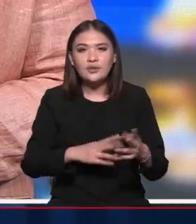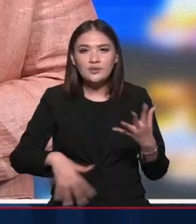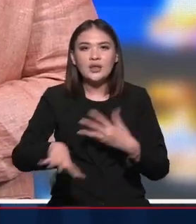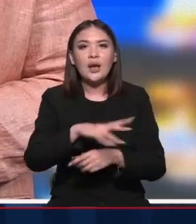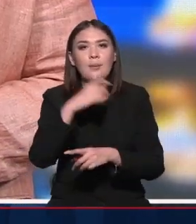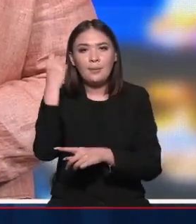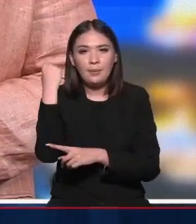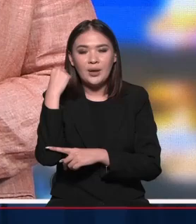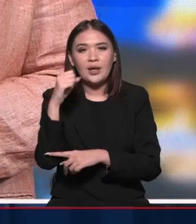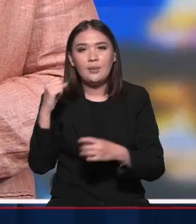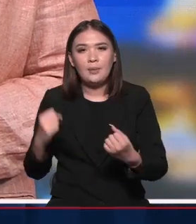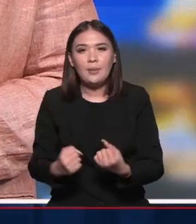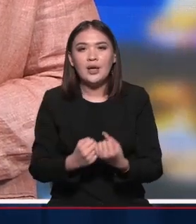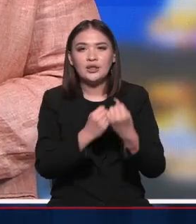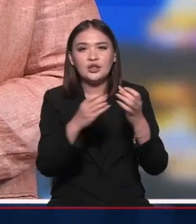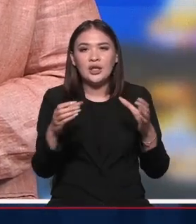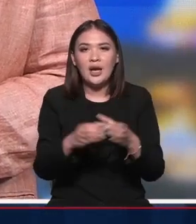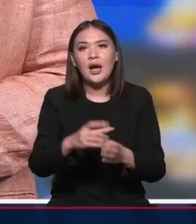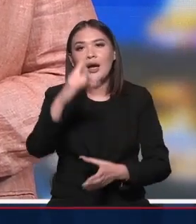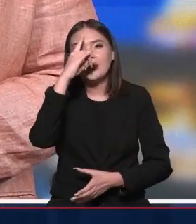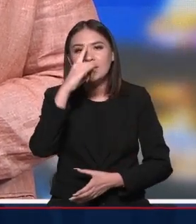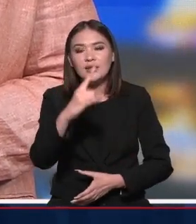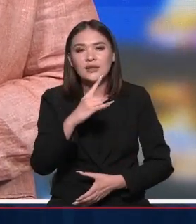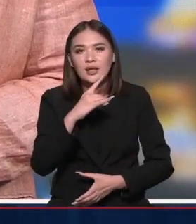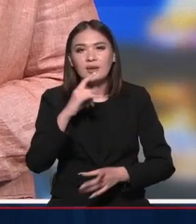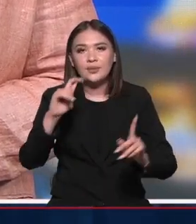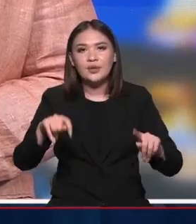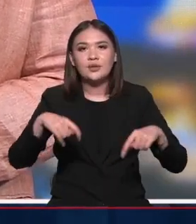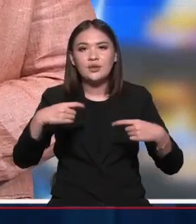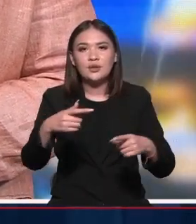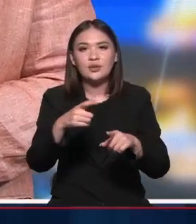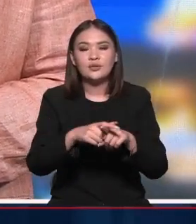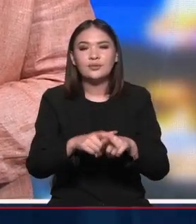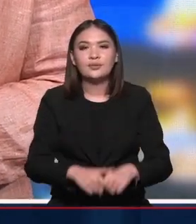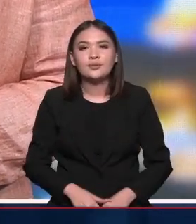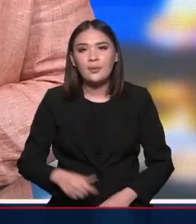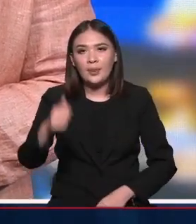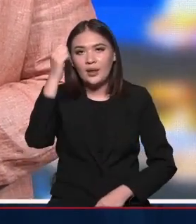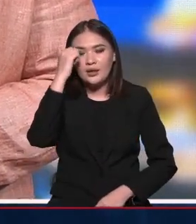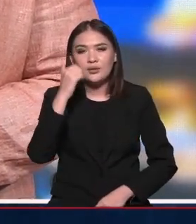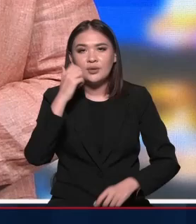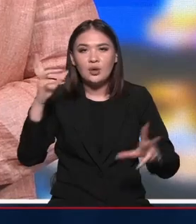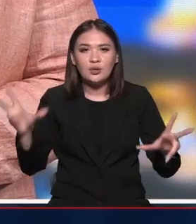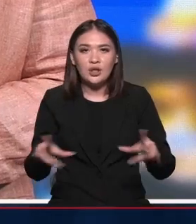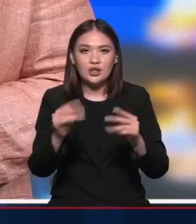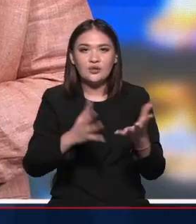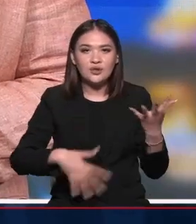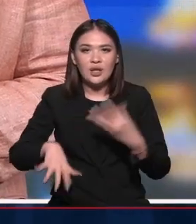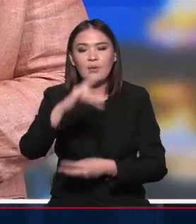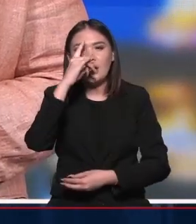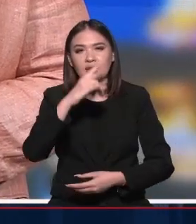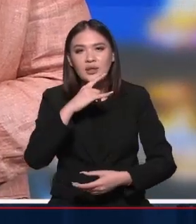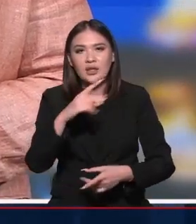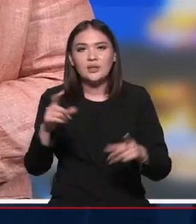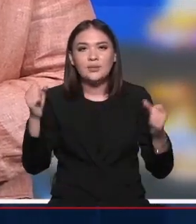победе поддержим сборную Казахстана Ульяна передаю эфир Вам спасибо кун Сая удачи вам и казахстанским